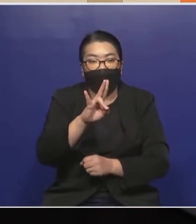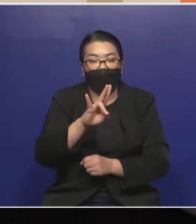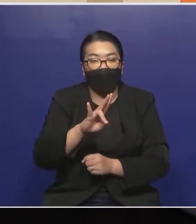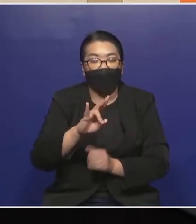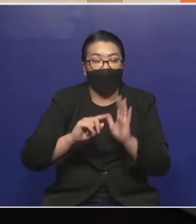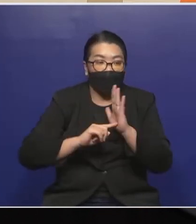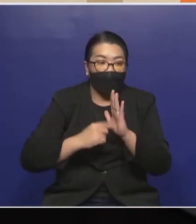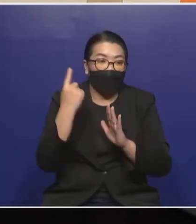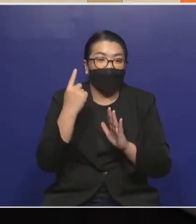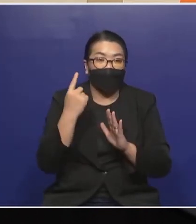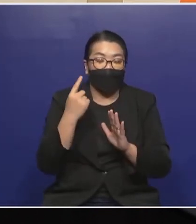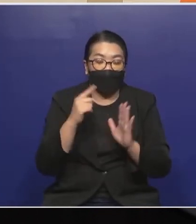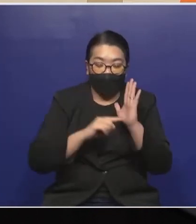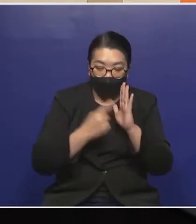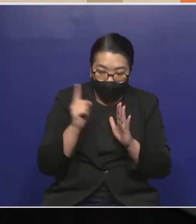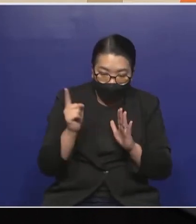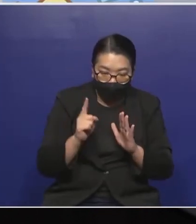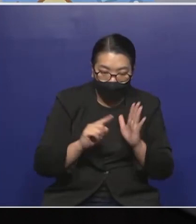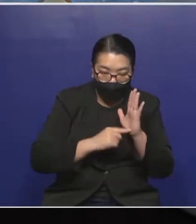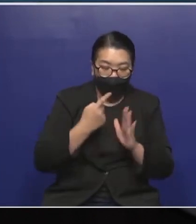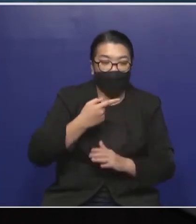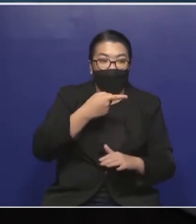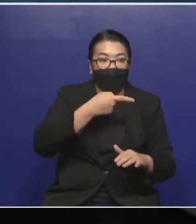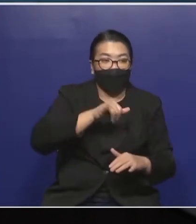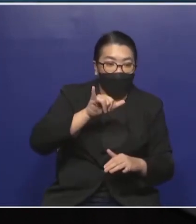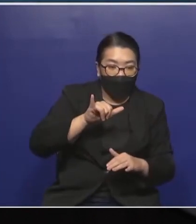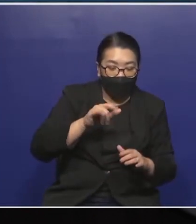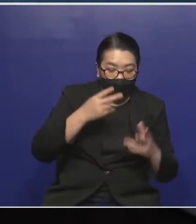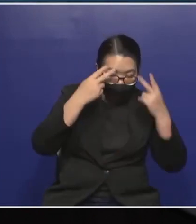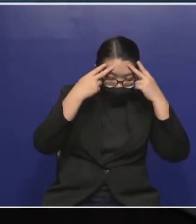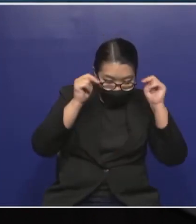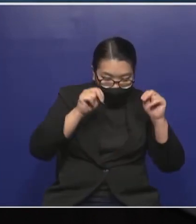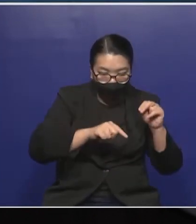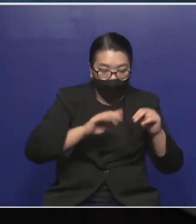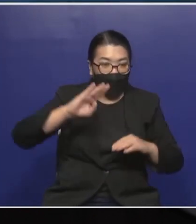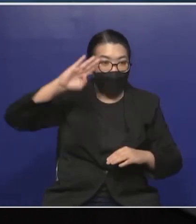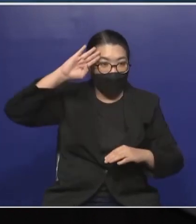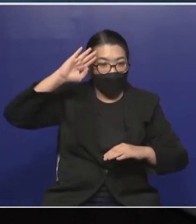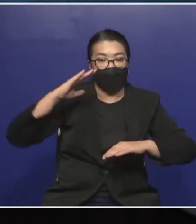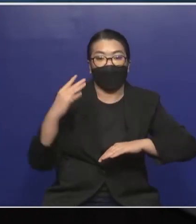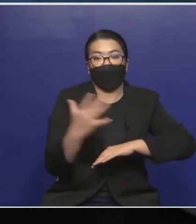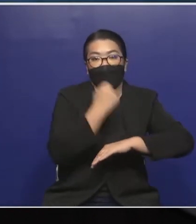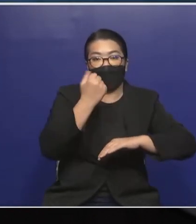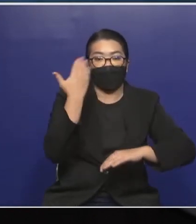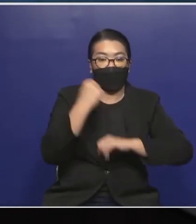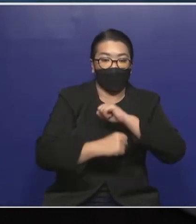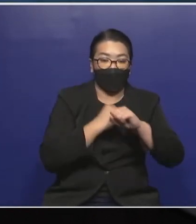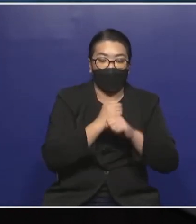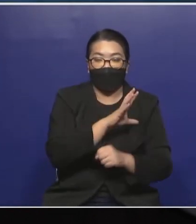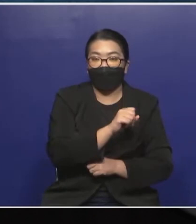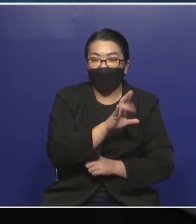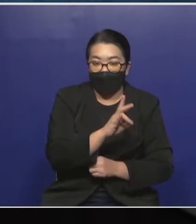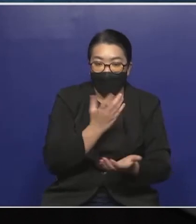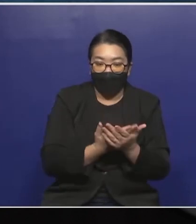เรื่องทหนึครั รัตงแต่วนาทีที่ผเอกประยุดเข้ามาเป็นายกร oystersประหหาร 7,5 เหท่